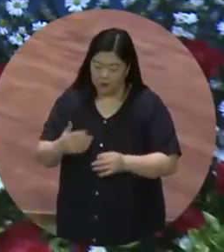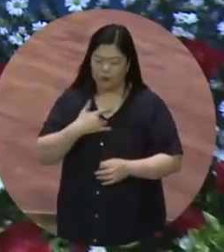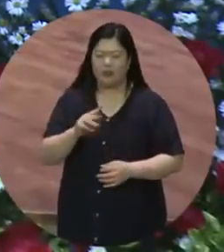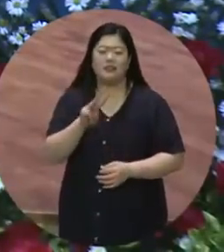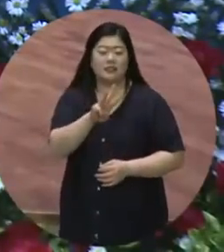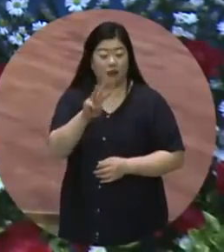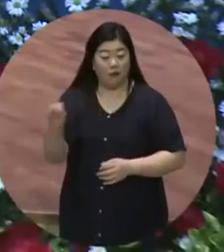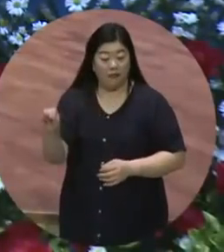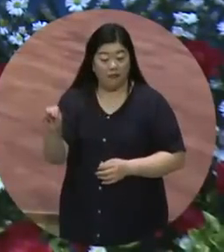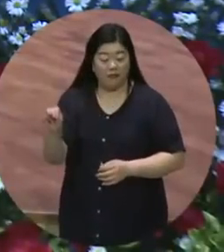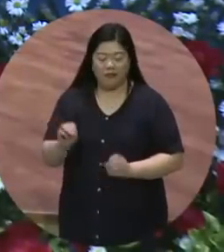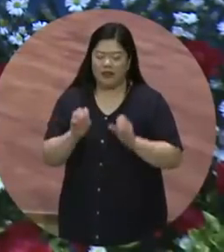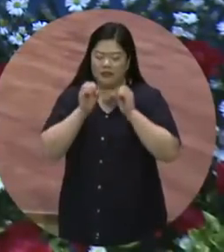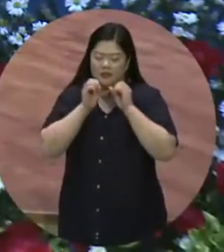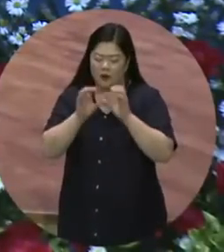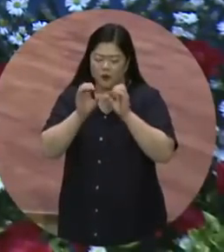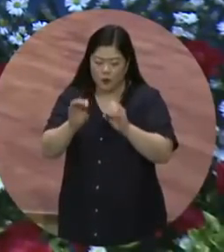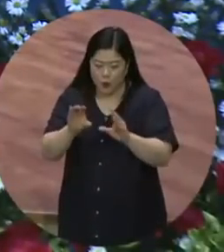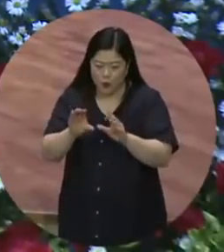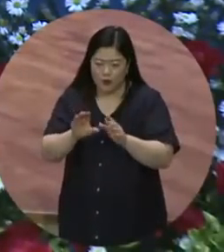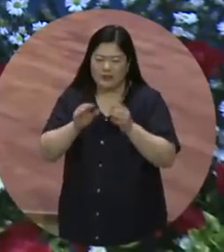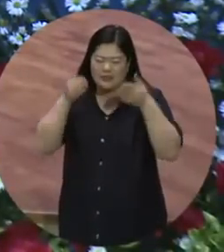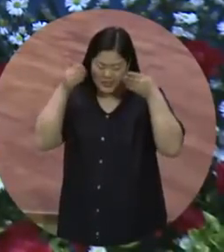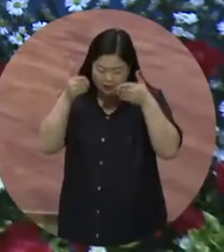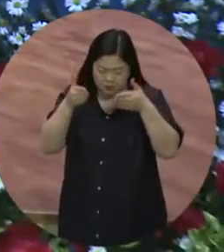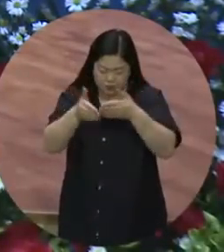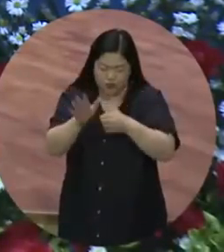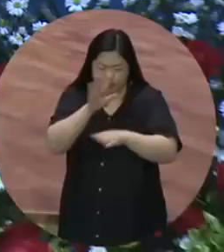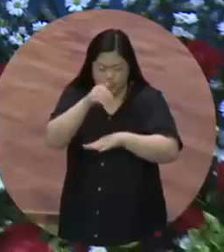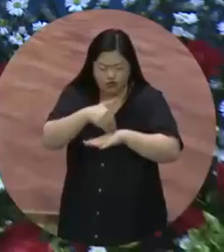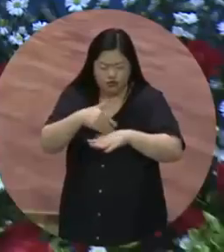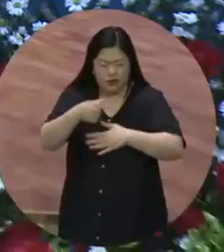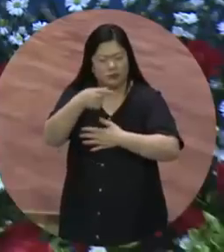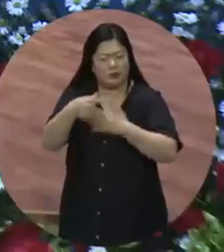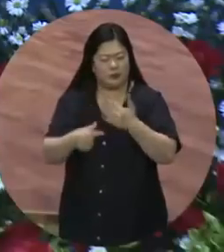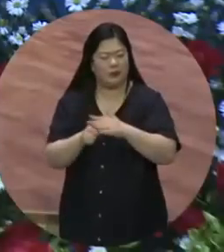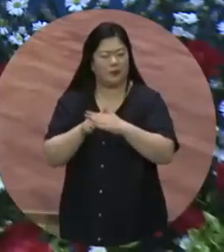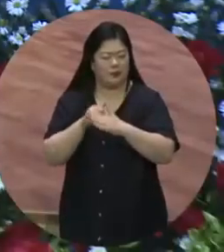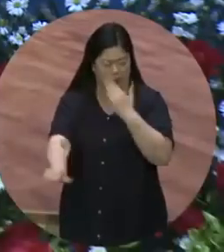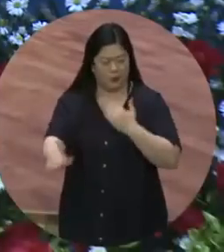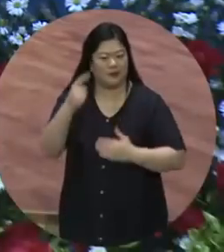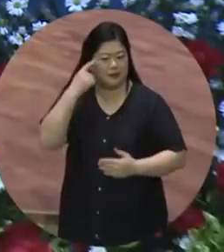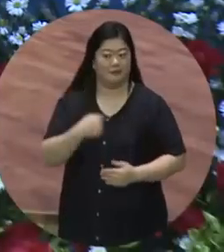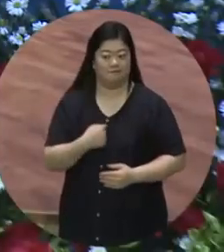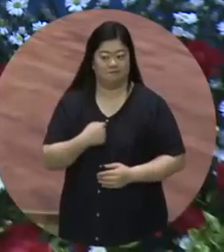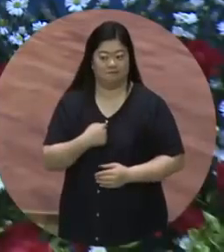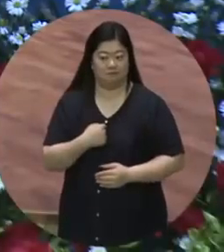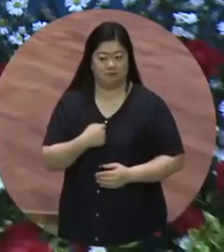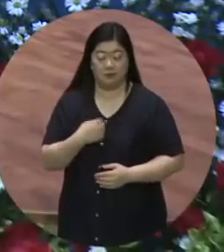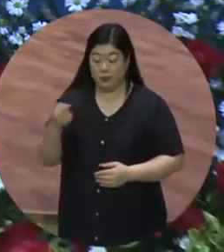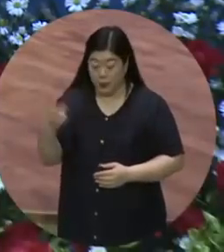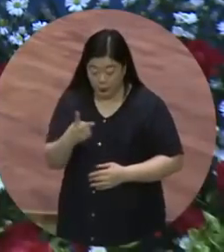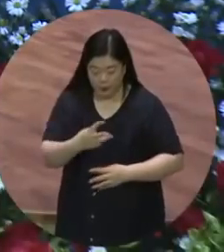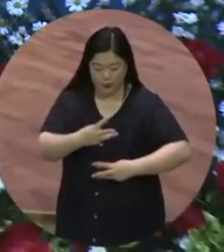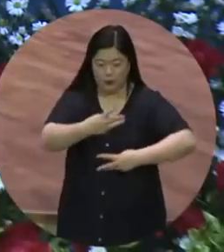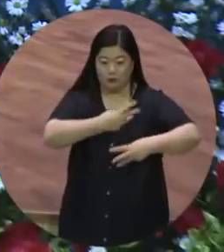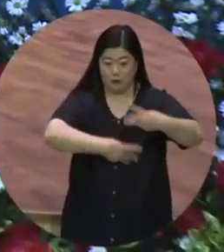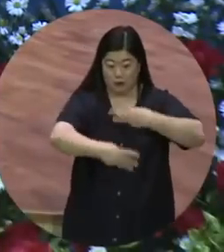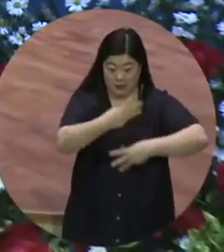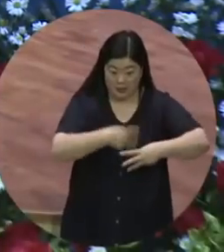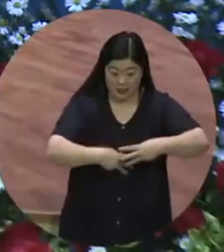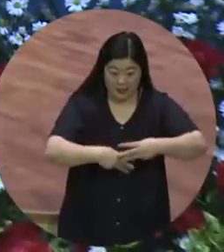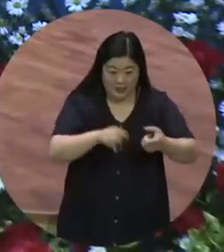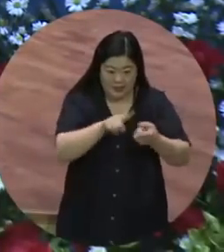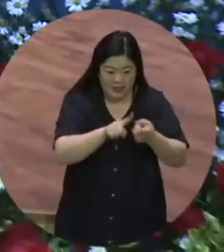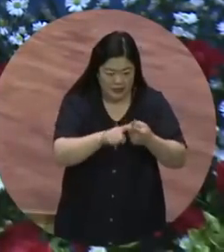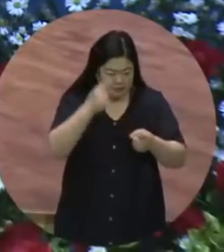있는 교회가 없다라고 자부합니다. 우리 교회처럼 렘넌트에 대한 언약을 확실하게 심어주는